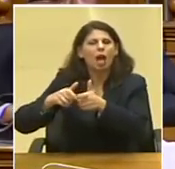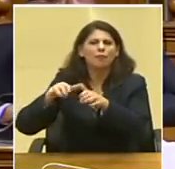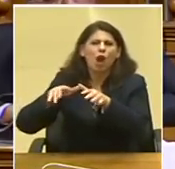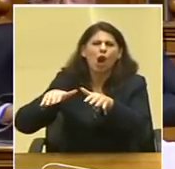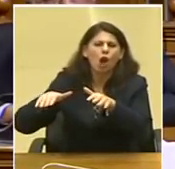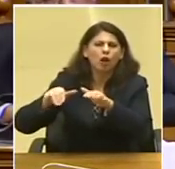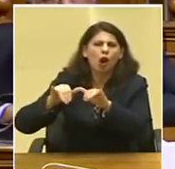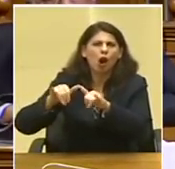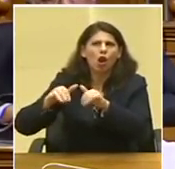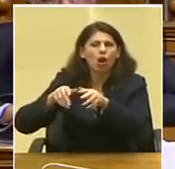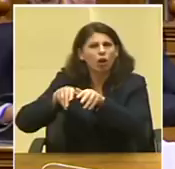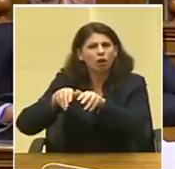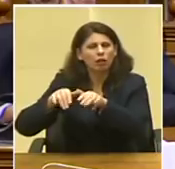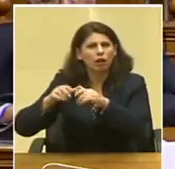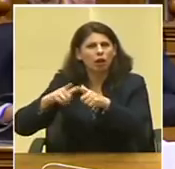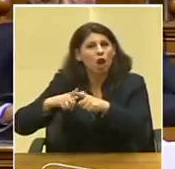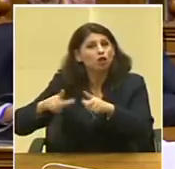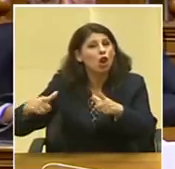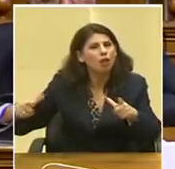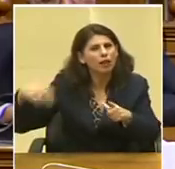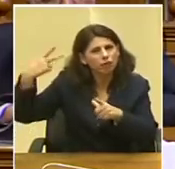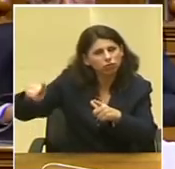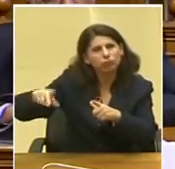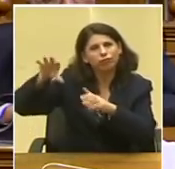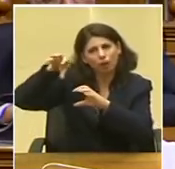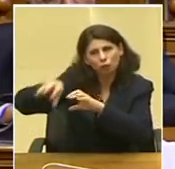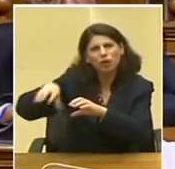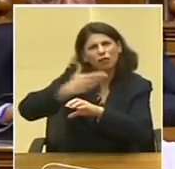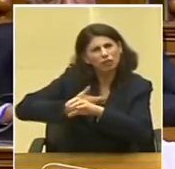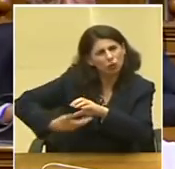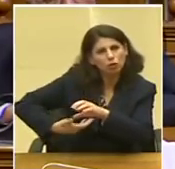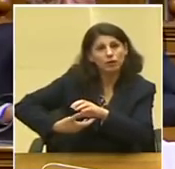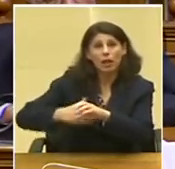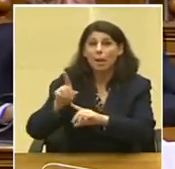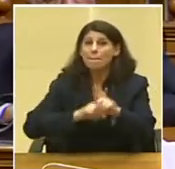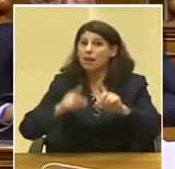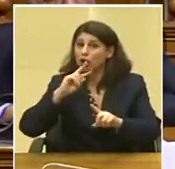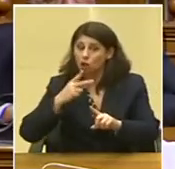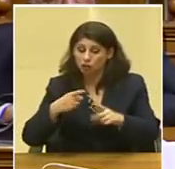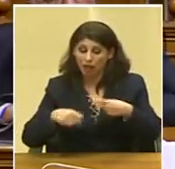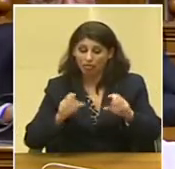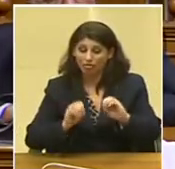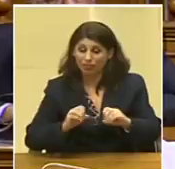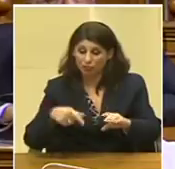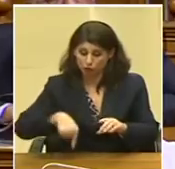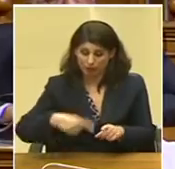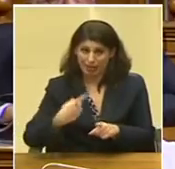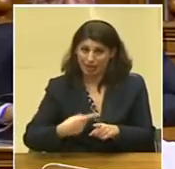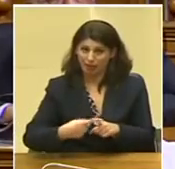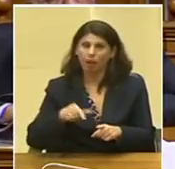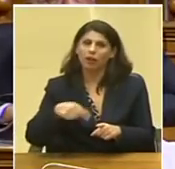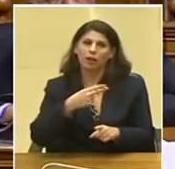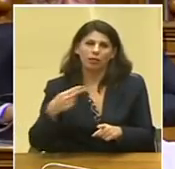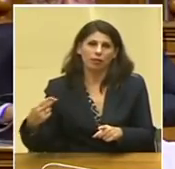γείτονα χώρα και τους πολίτες της. Τώρα, το ποιες γλώσσες διδάσκονται στη δική μας χώρα είναι θέμα